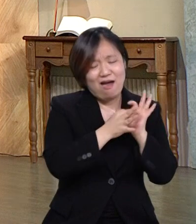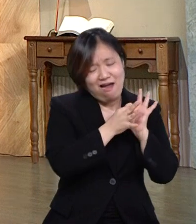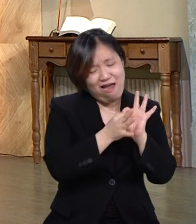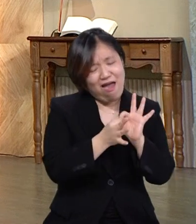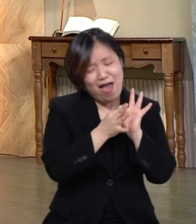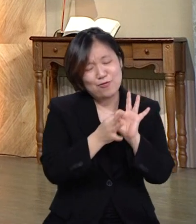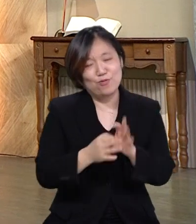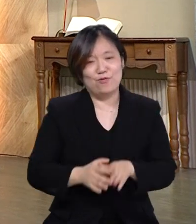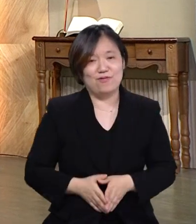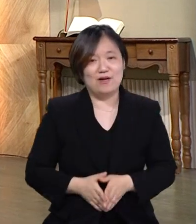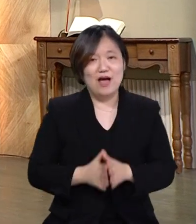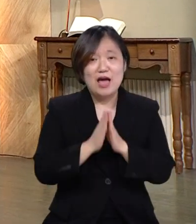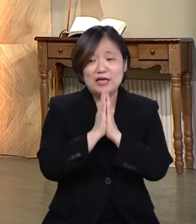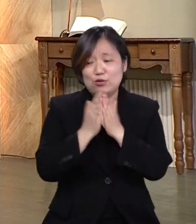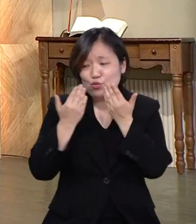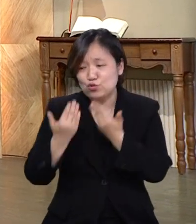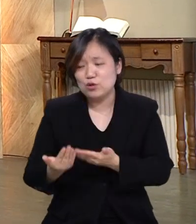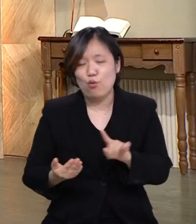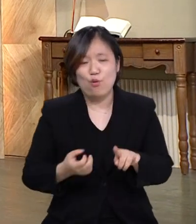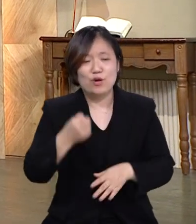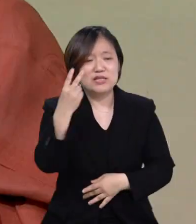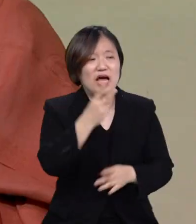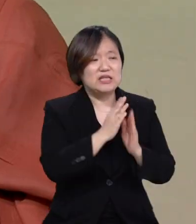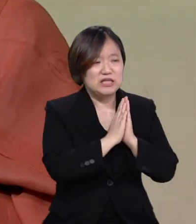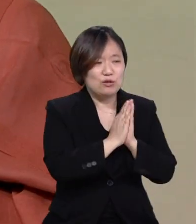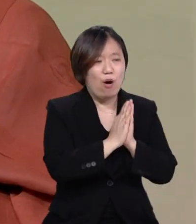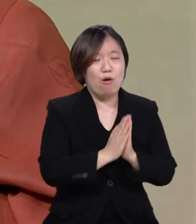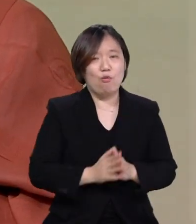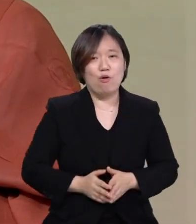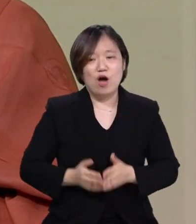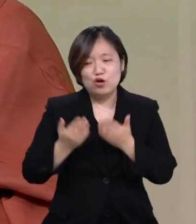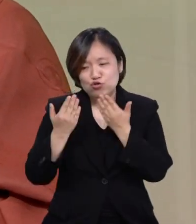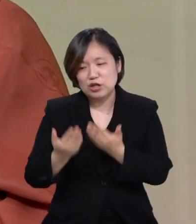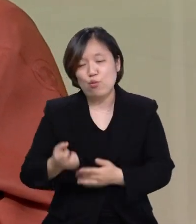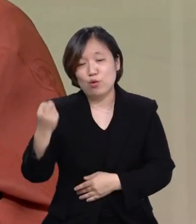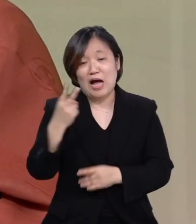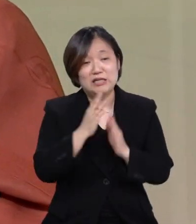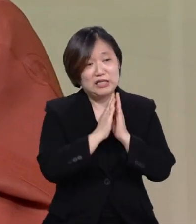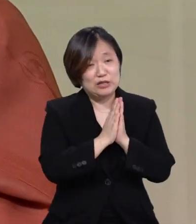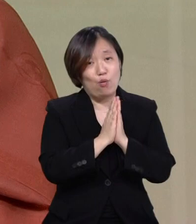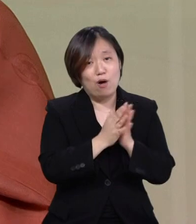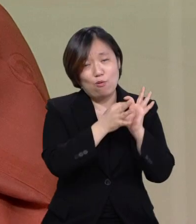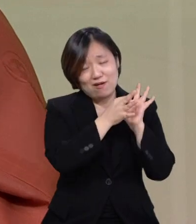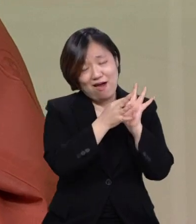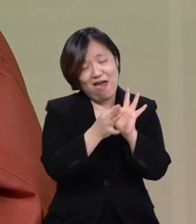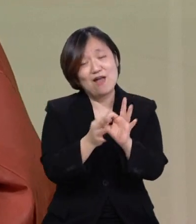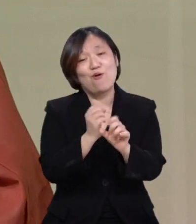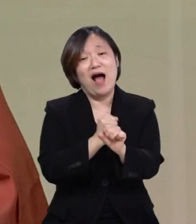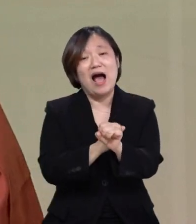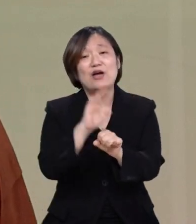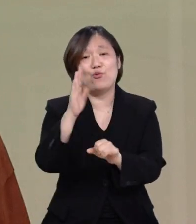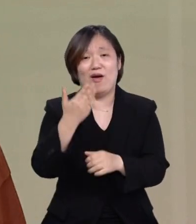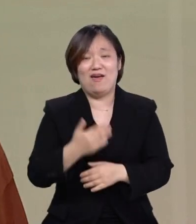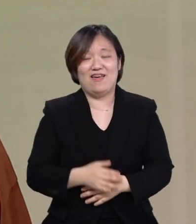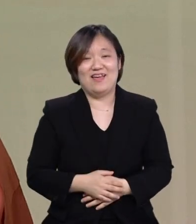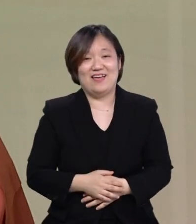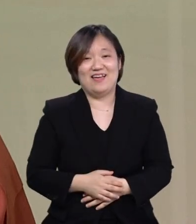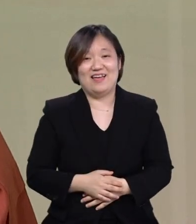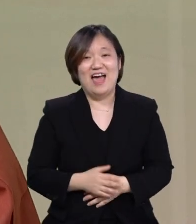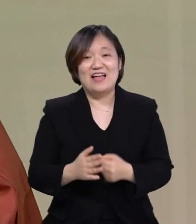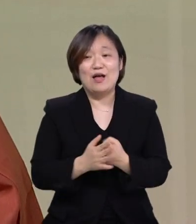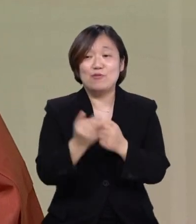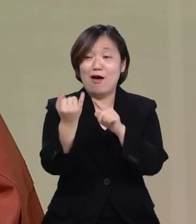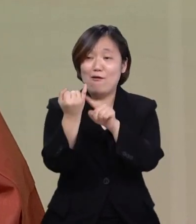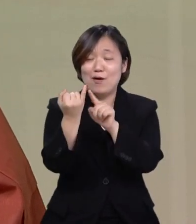지도로 수행으로 돌아오게 됩니다 내가 맛을 보고 체험을 했거든요 그래서이 불자님이 또 계속